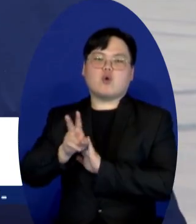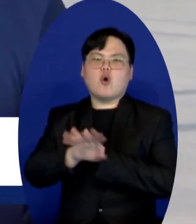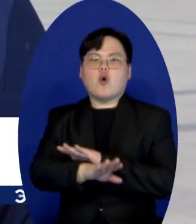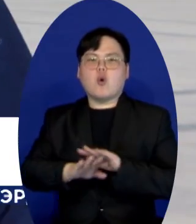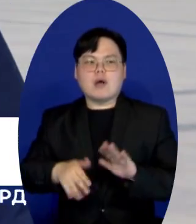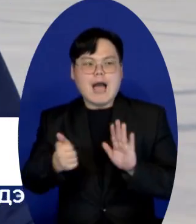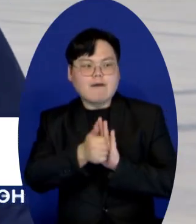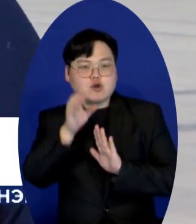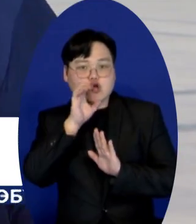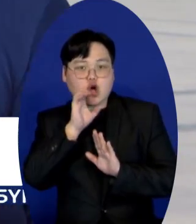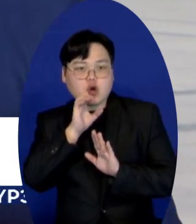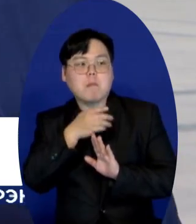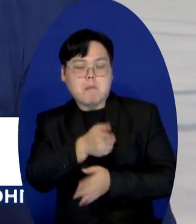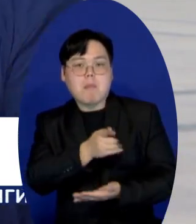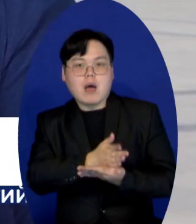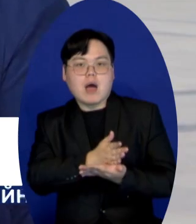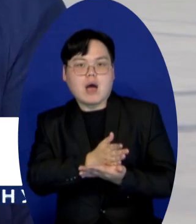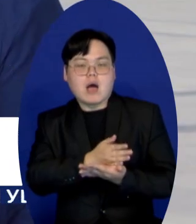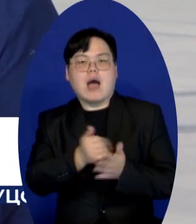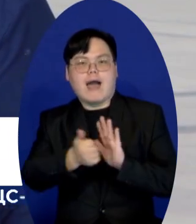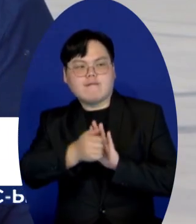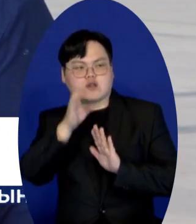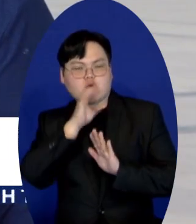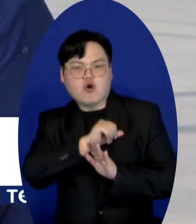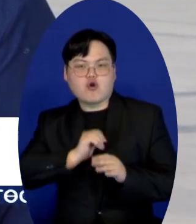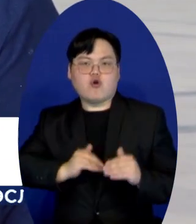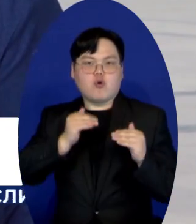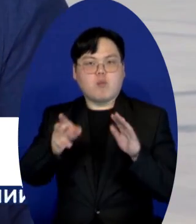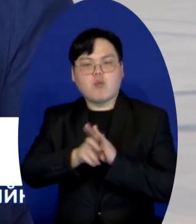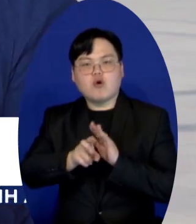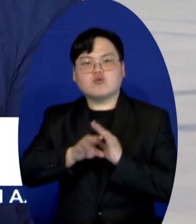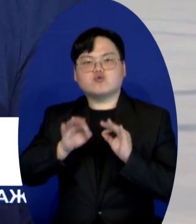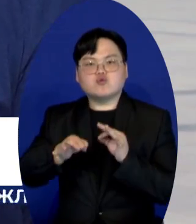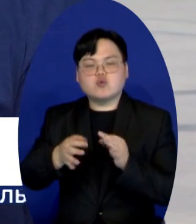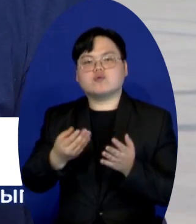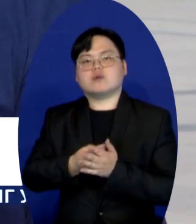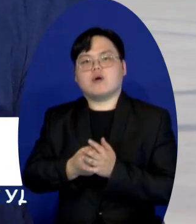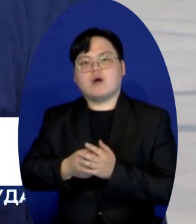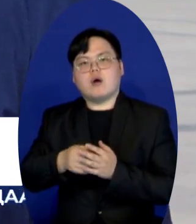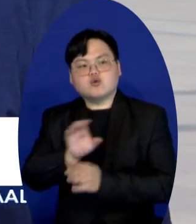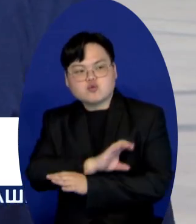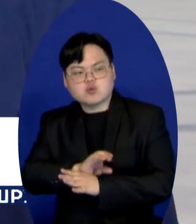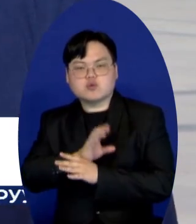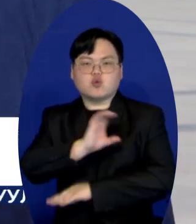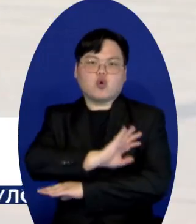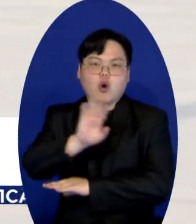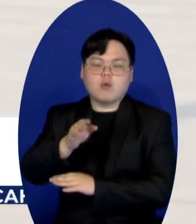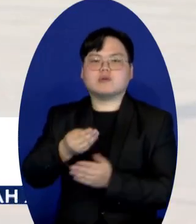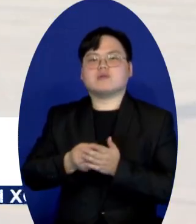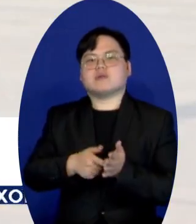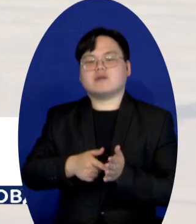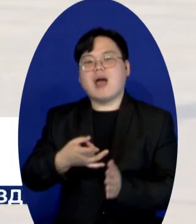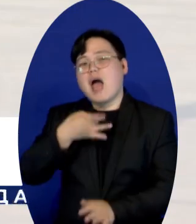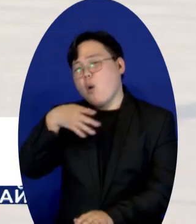аюул сонирхлынхаа дагуу сонирхолтой одоо өөрийгөө хөгжүүлж болох үед тийм одоо нөхцлөөр бас хангах юм шаардлагатай. Архиугаад